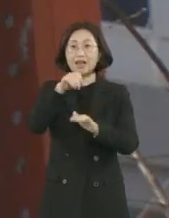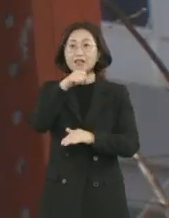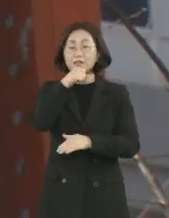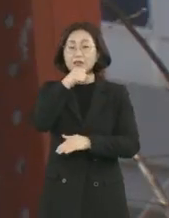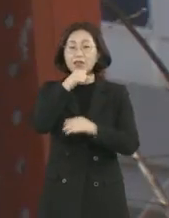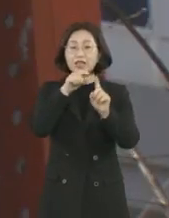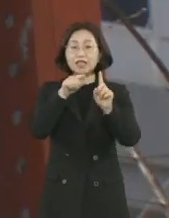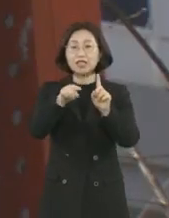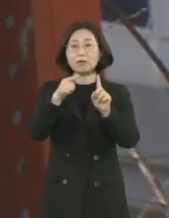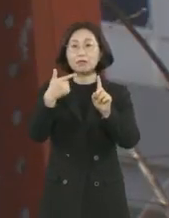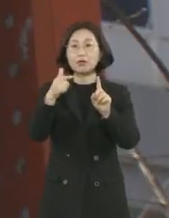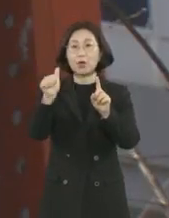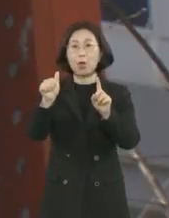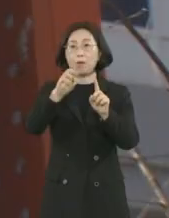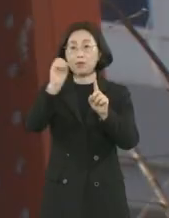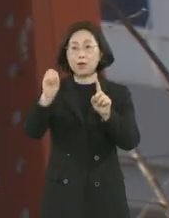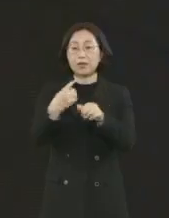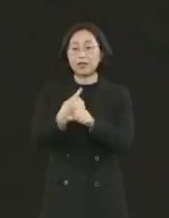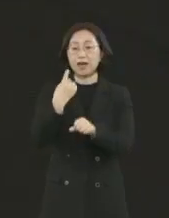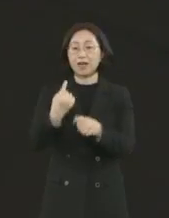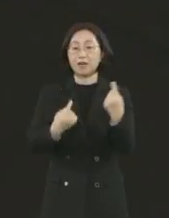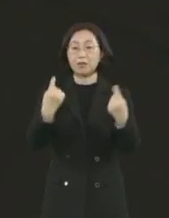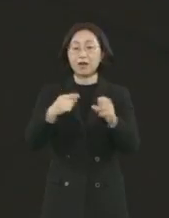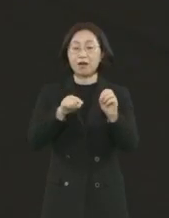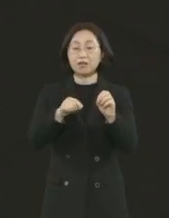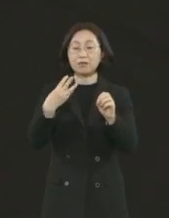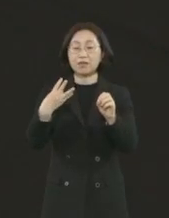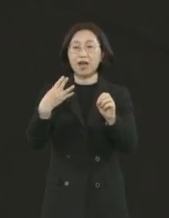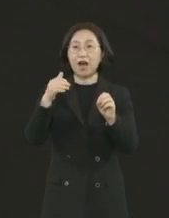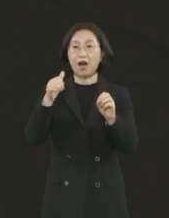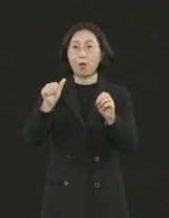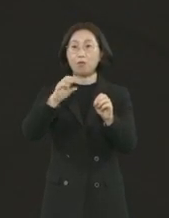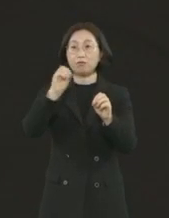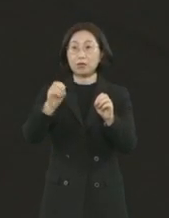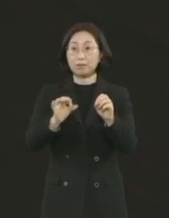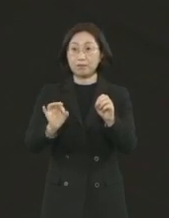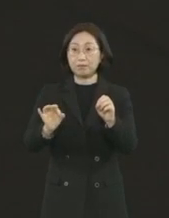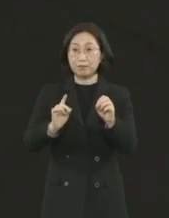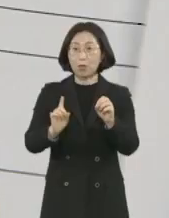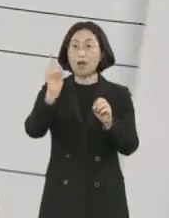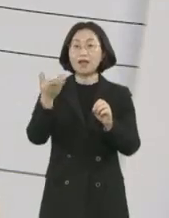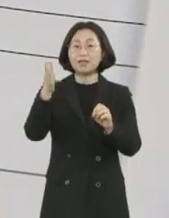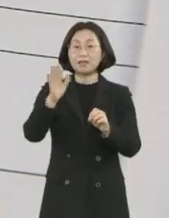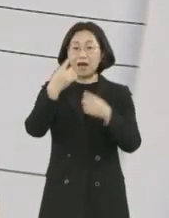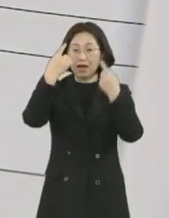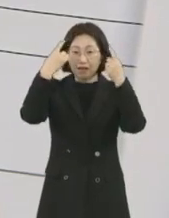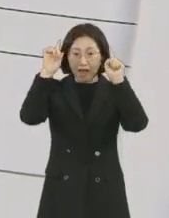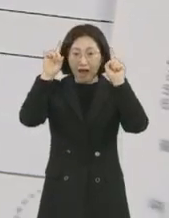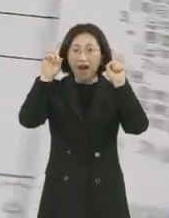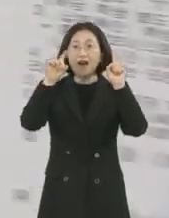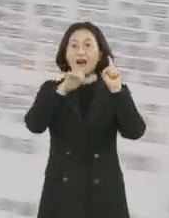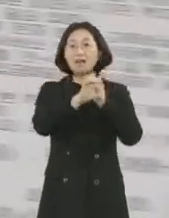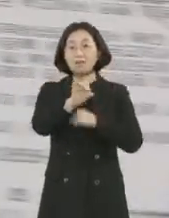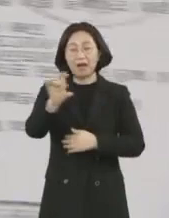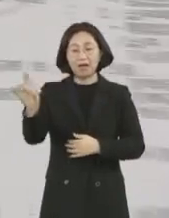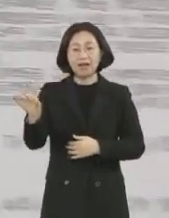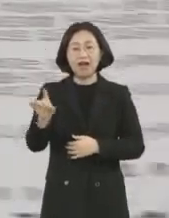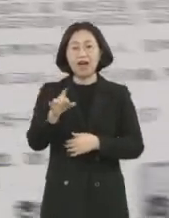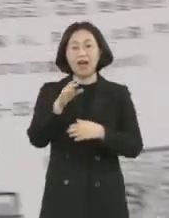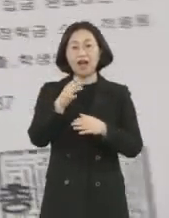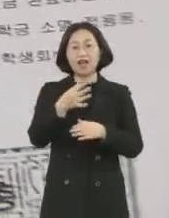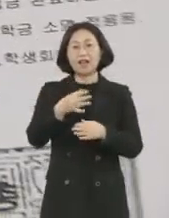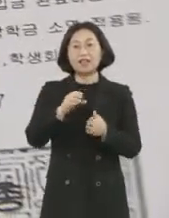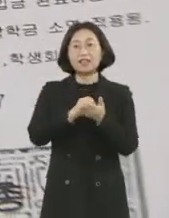상한폭은 1.65%로 지난해보다 0.45% 높아졌지만 대학들의 등록금 동결은 어쩔 수